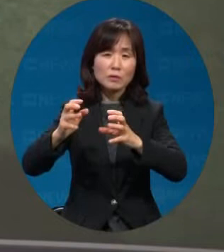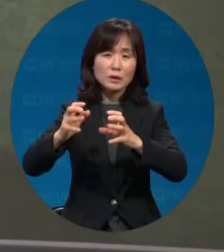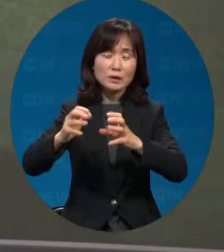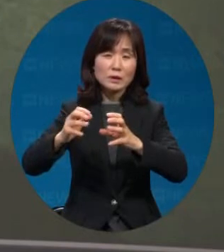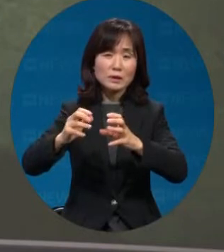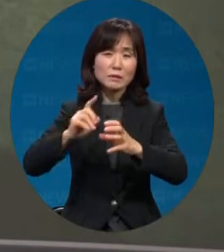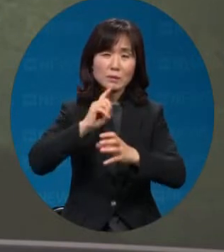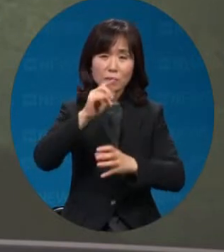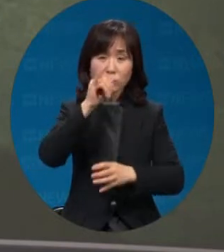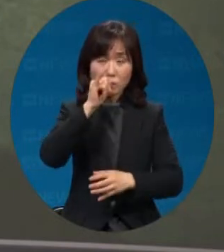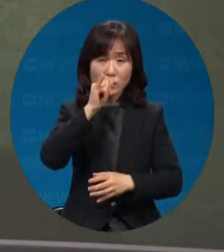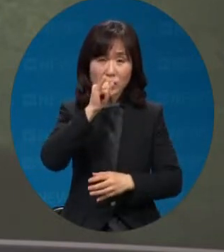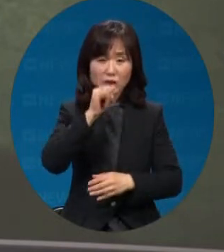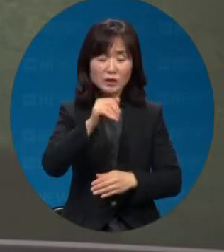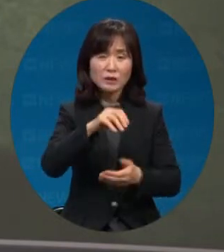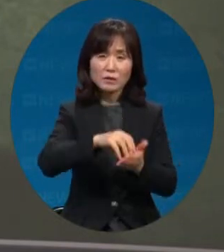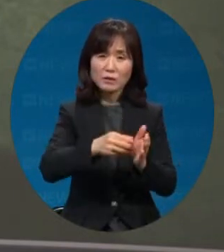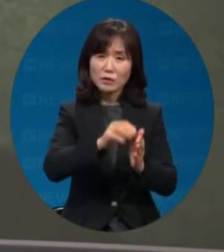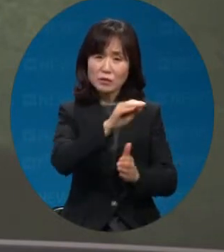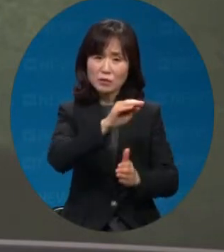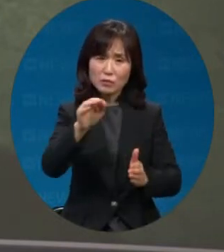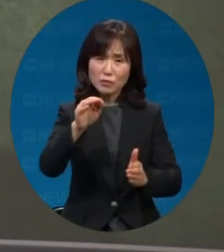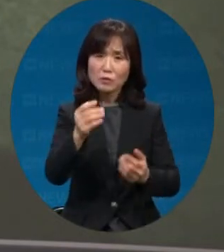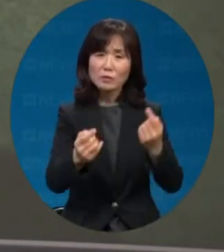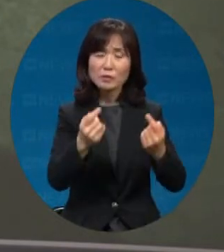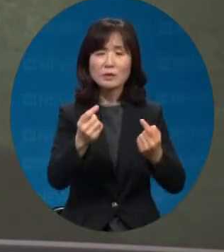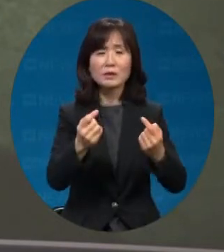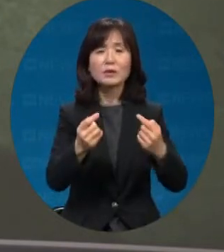건수의 두 배가 넘는 수치입니다.